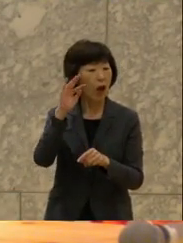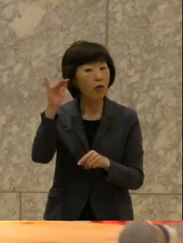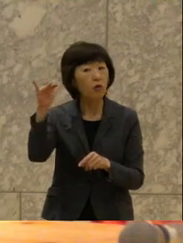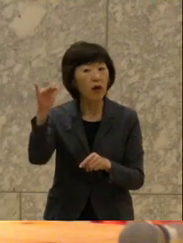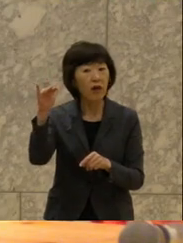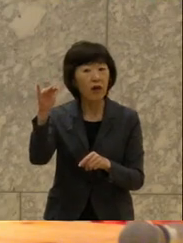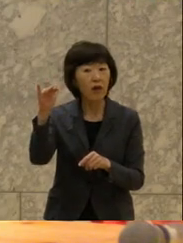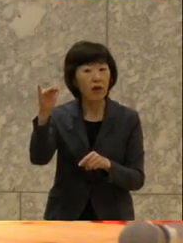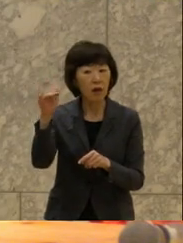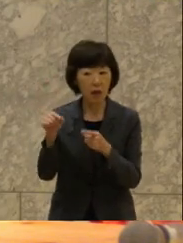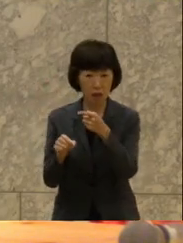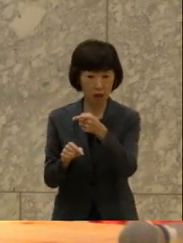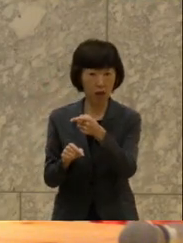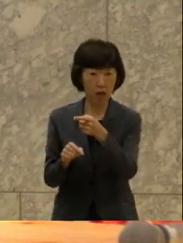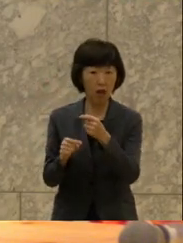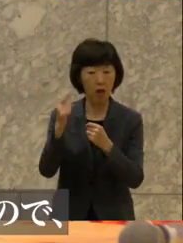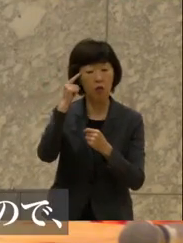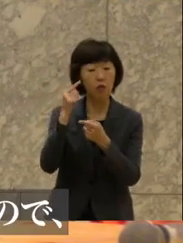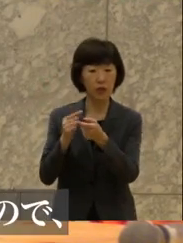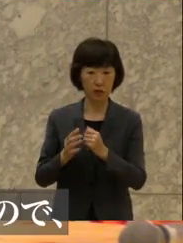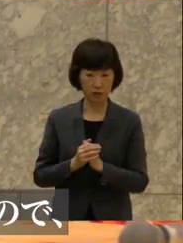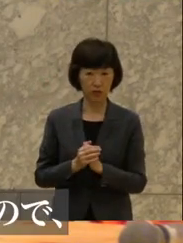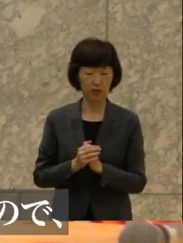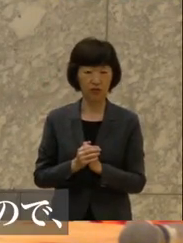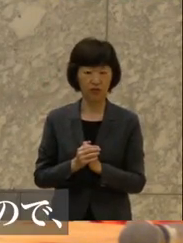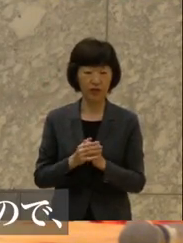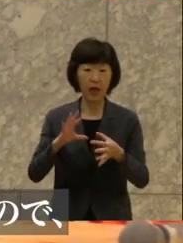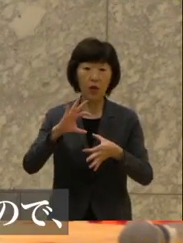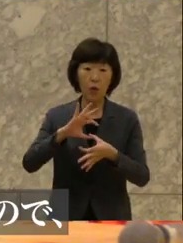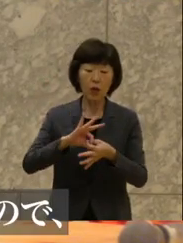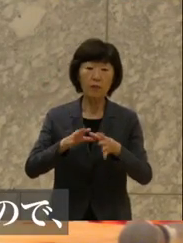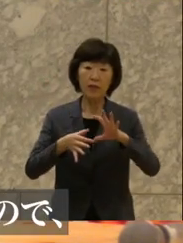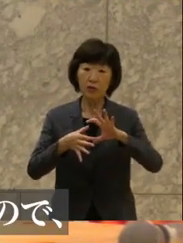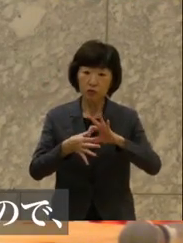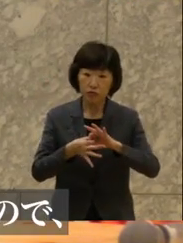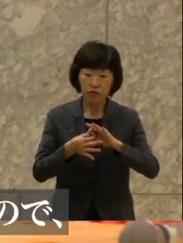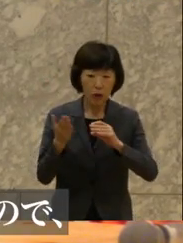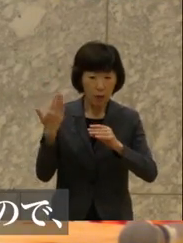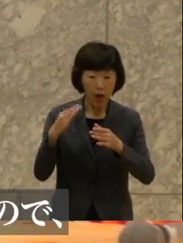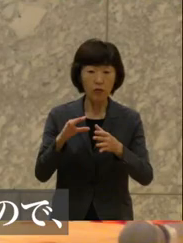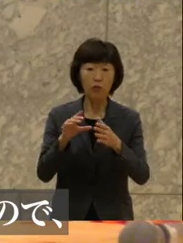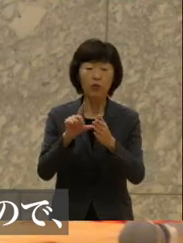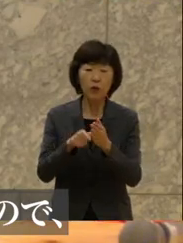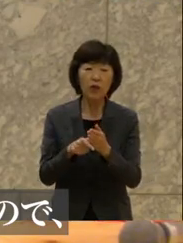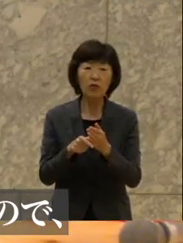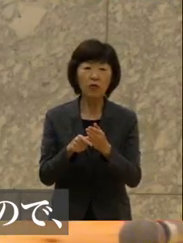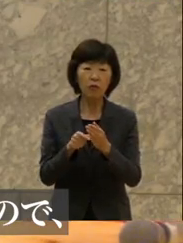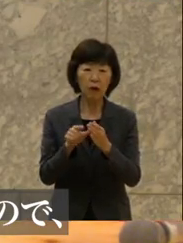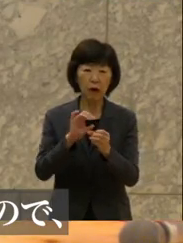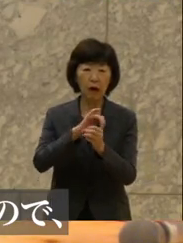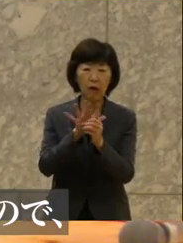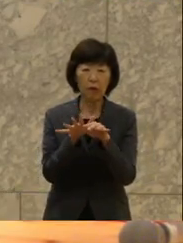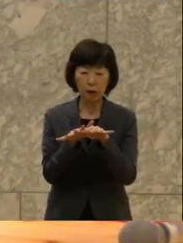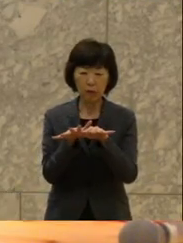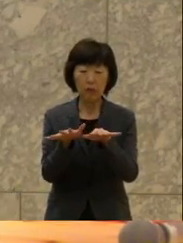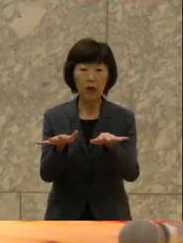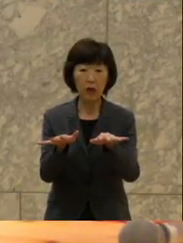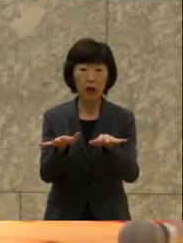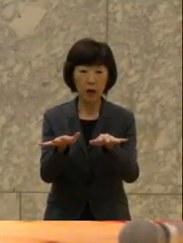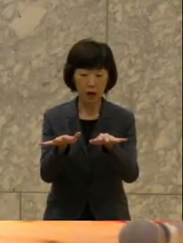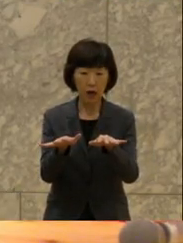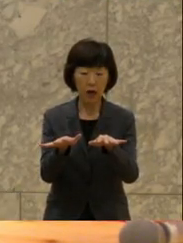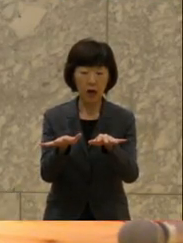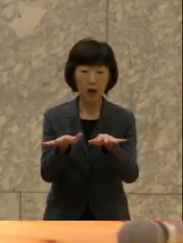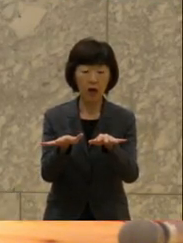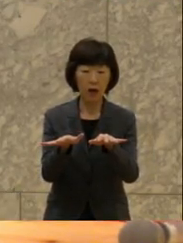行くことによって感じることも多くてオリンピックの時もその時はやっぱコロナでバブル化の中にいたのですごく